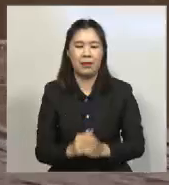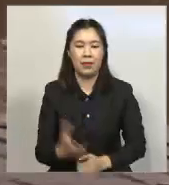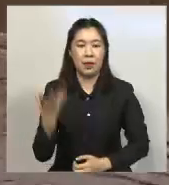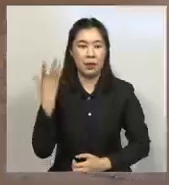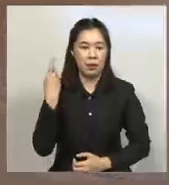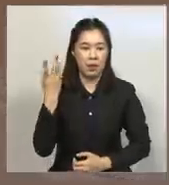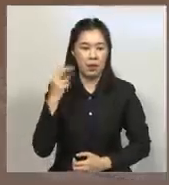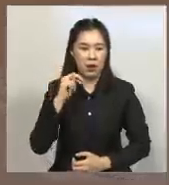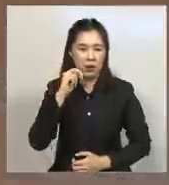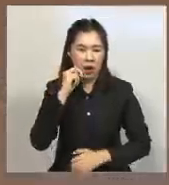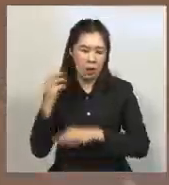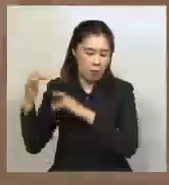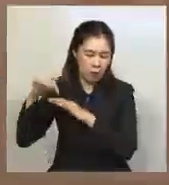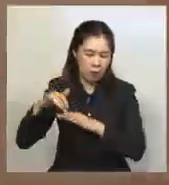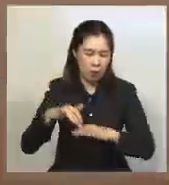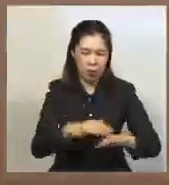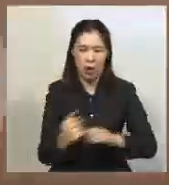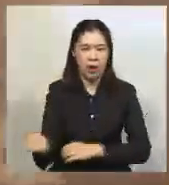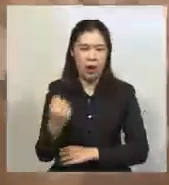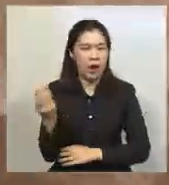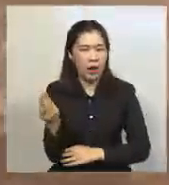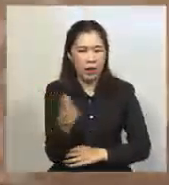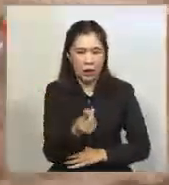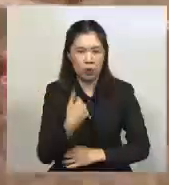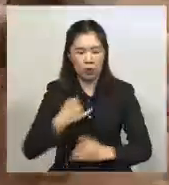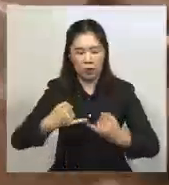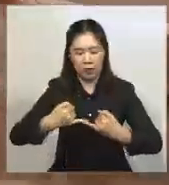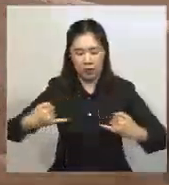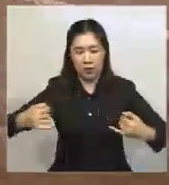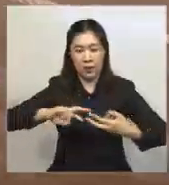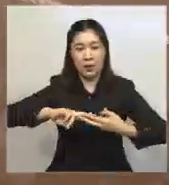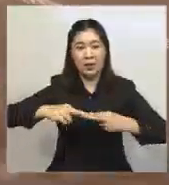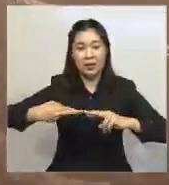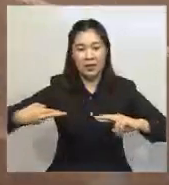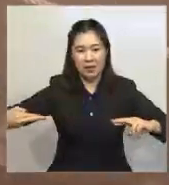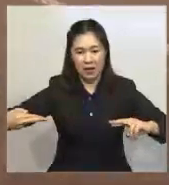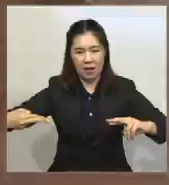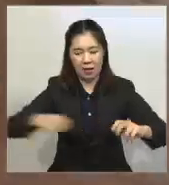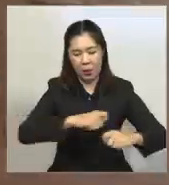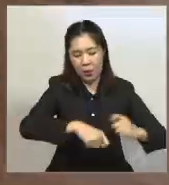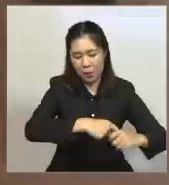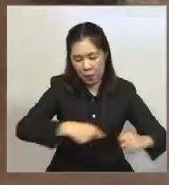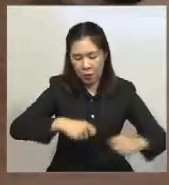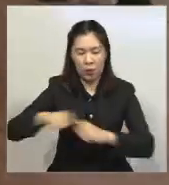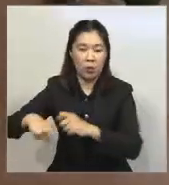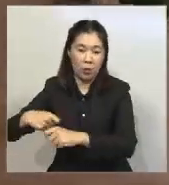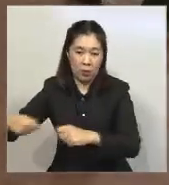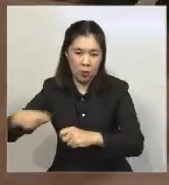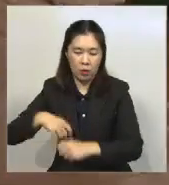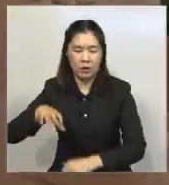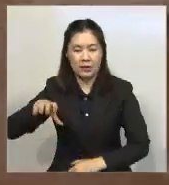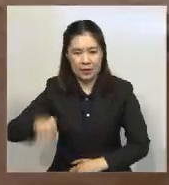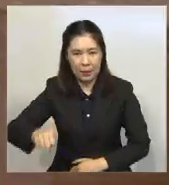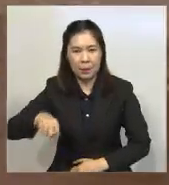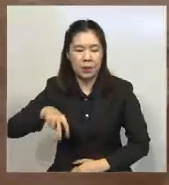สน้ำพัดแรงมากนะคะทำให้ชาวบ้านต้องจับเชือกที่เจ้าหน้าที่นำมาผูกไว้ตามทางเพื่อที่จะเดินทางเข้าบ้